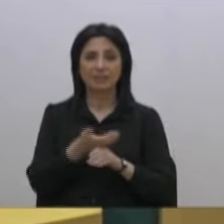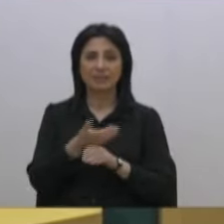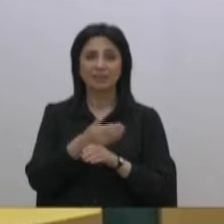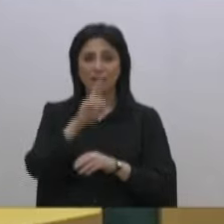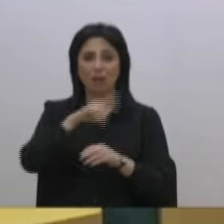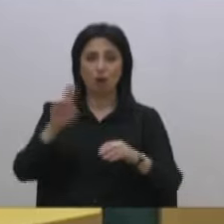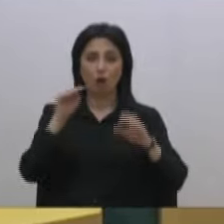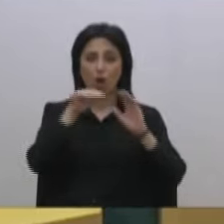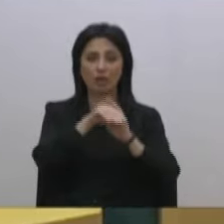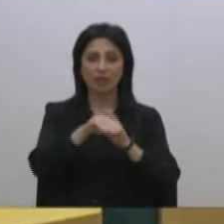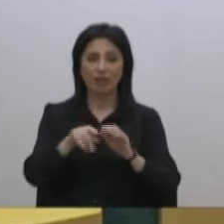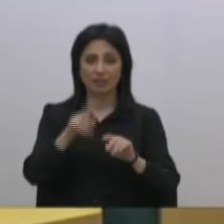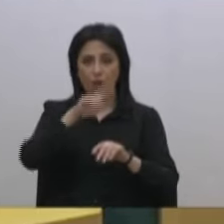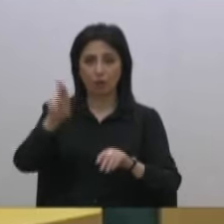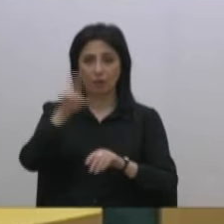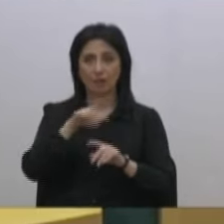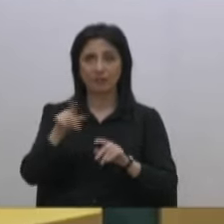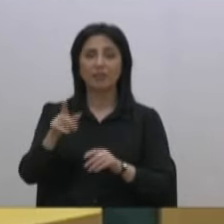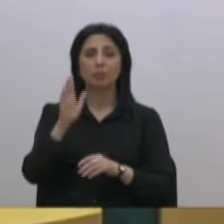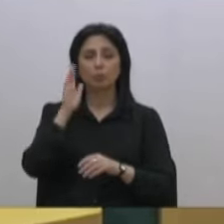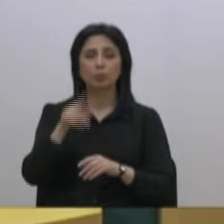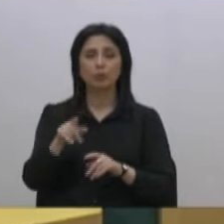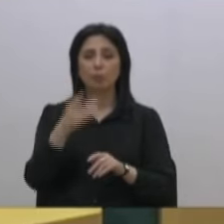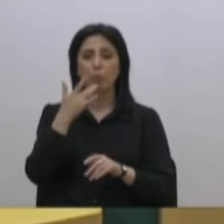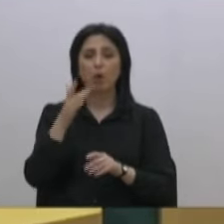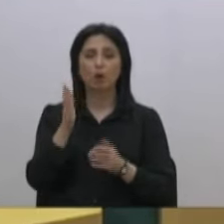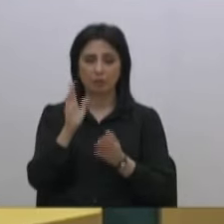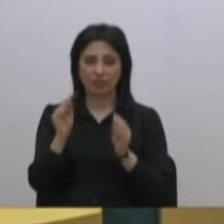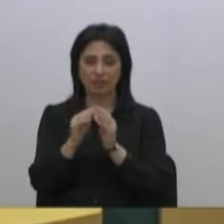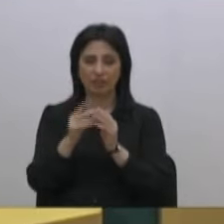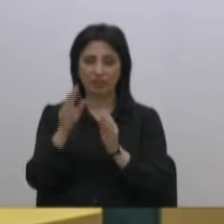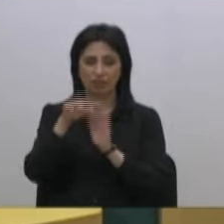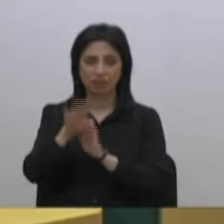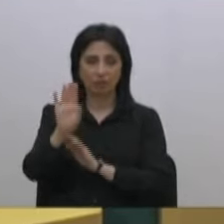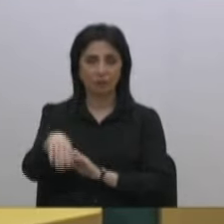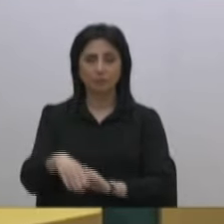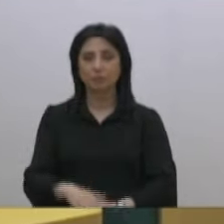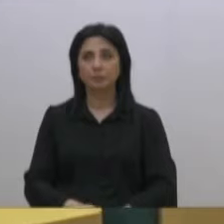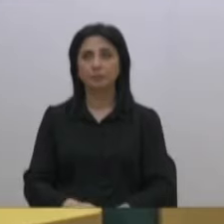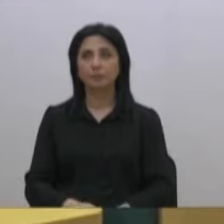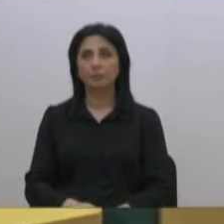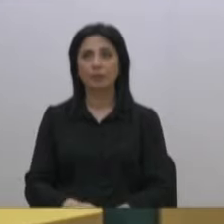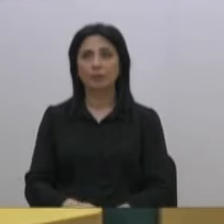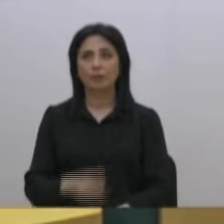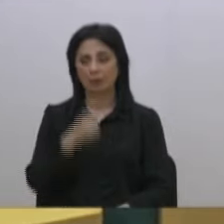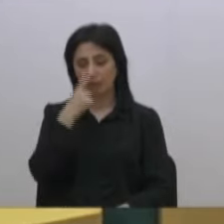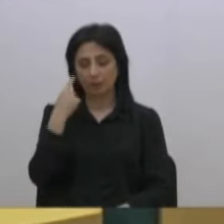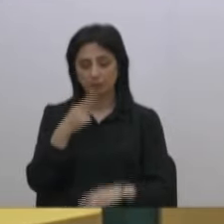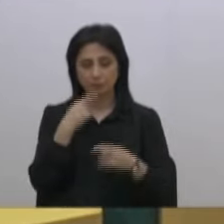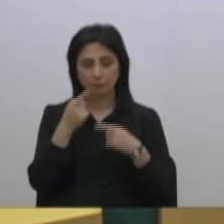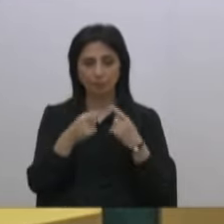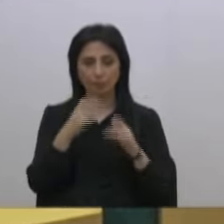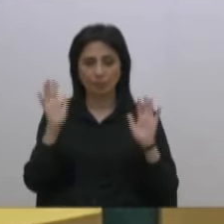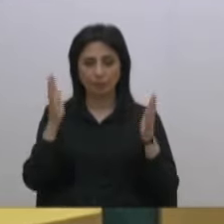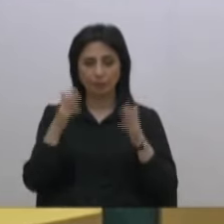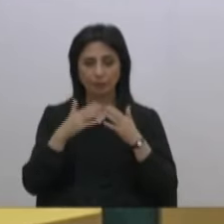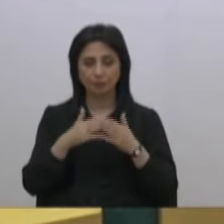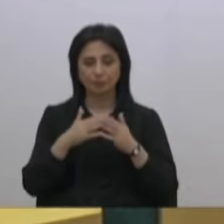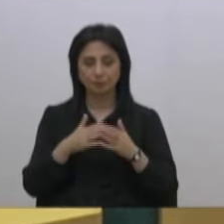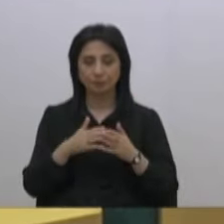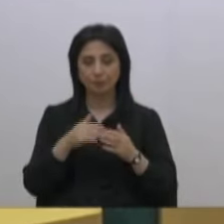კონტეინერებთან ერთად, ისეთივე წარმატებული აღმოჩნდება მისი პოლიტიკაში ჩართვაც. წეგანო ლაპარაკობდით ანაკლიის პორტზე